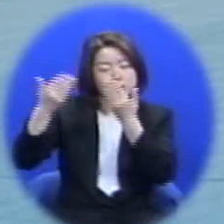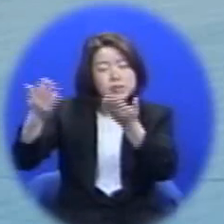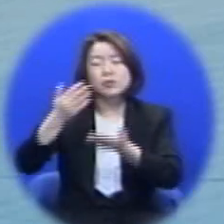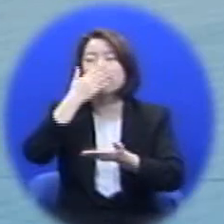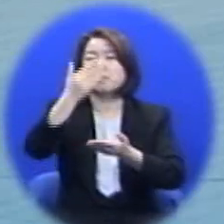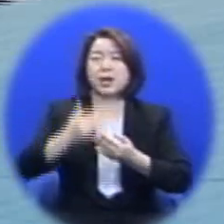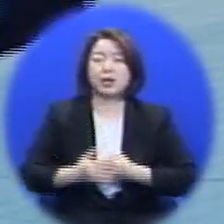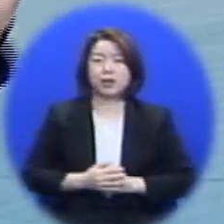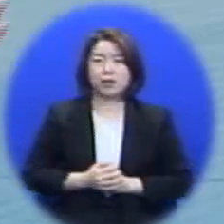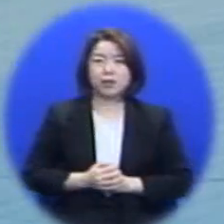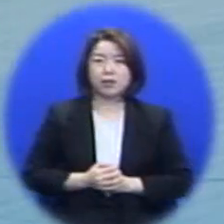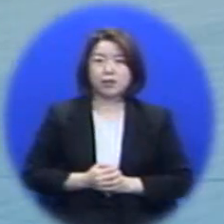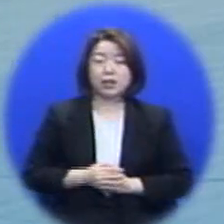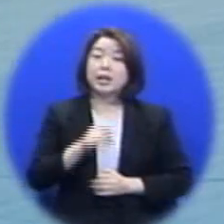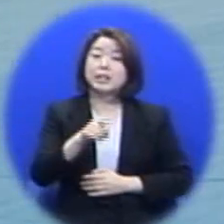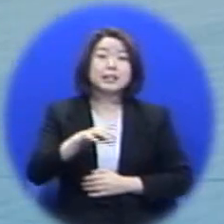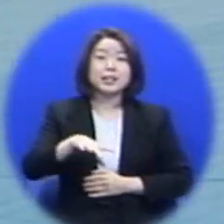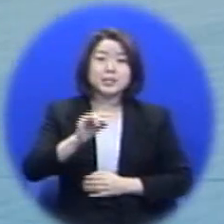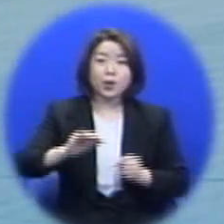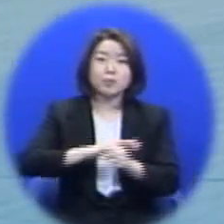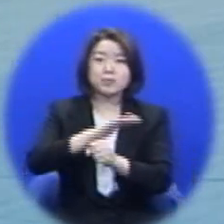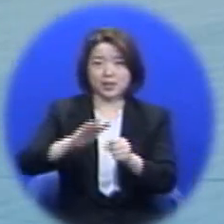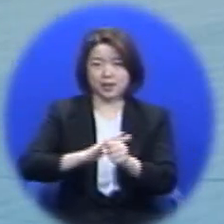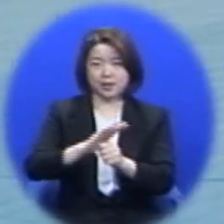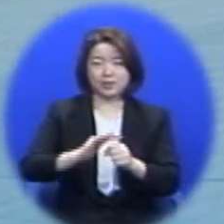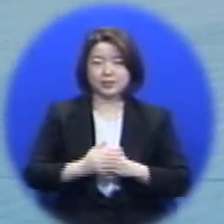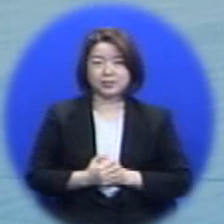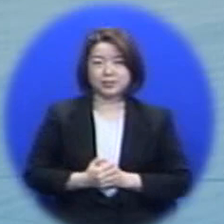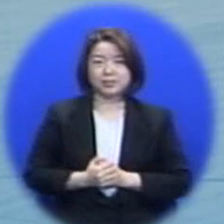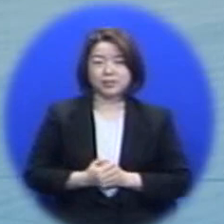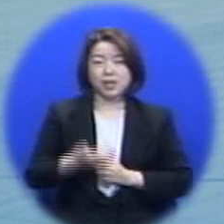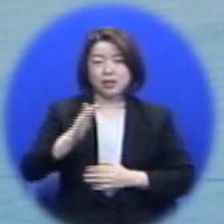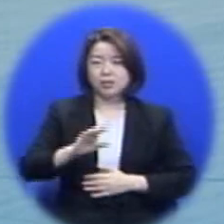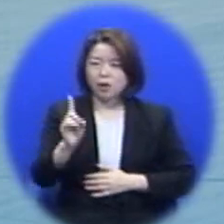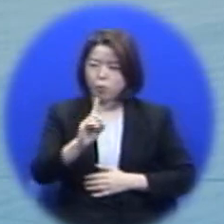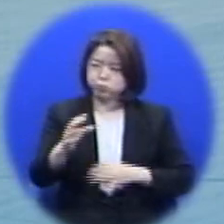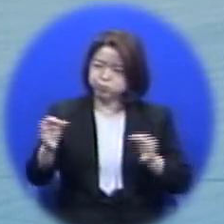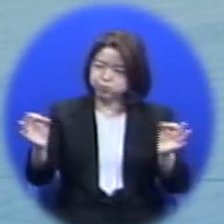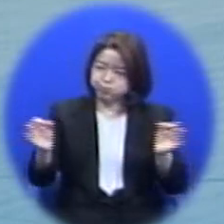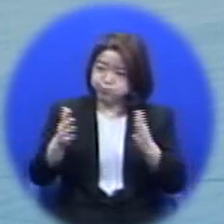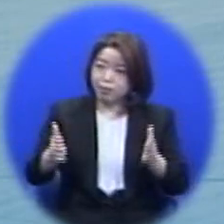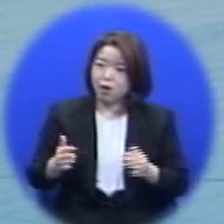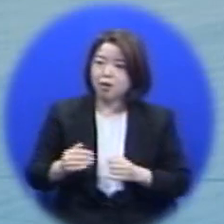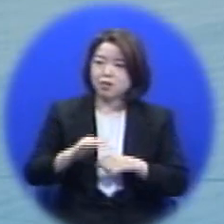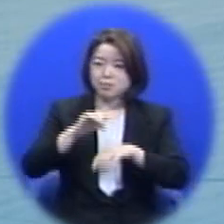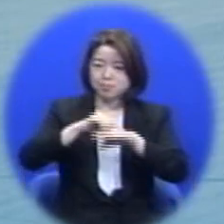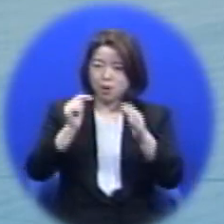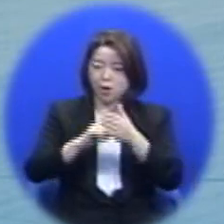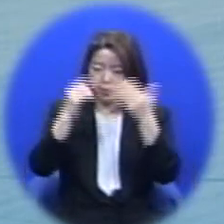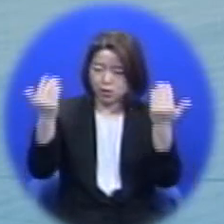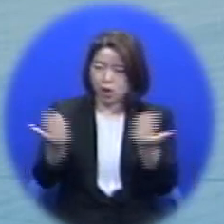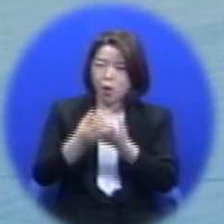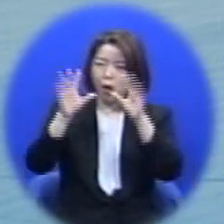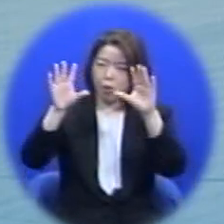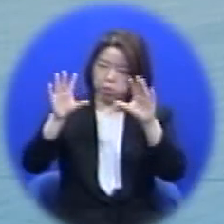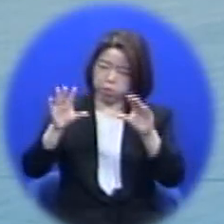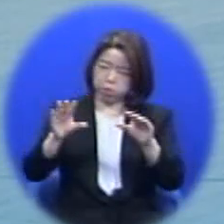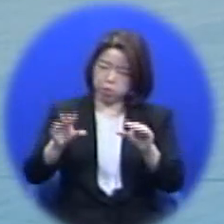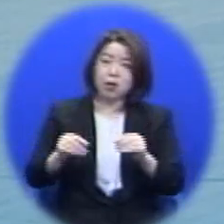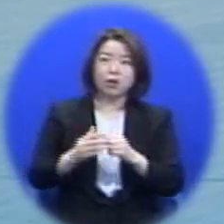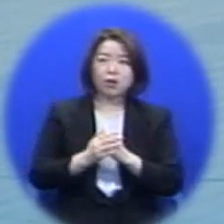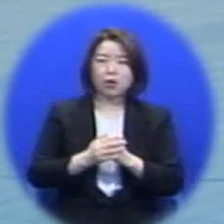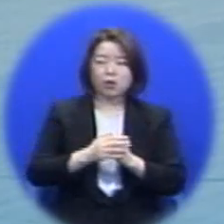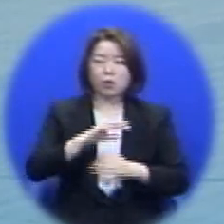같아요. 그게 처음 사랑이에요. 그런데 어느 순간에 다 마음이 식어버렸어요.